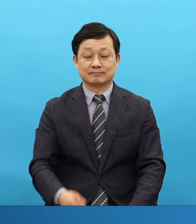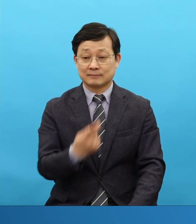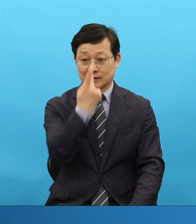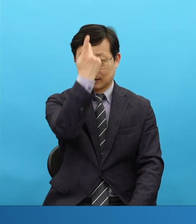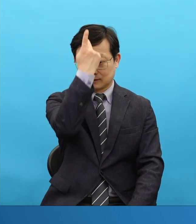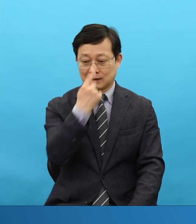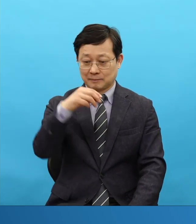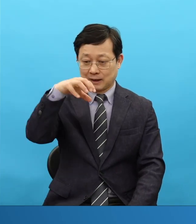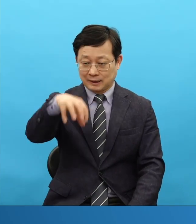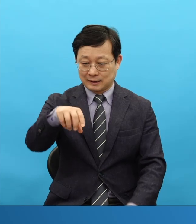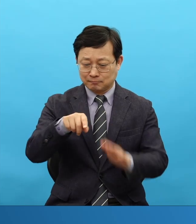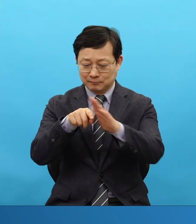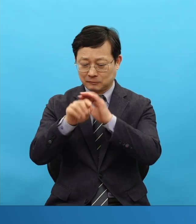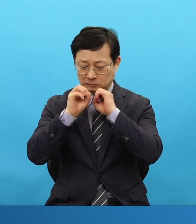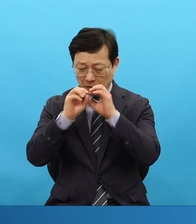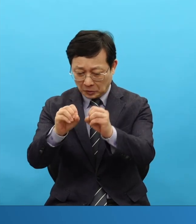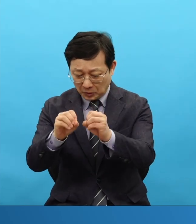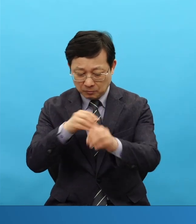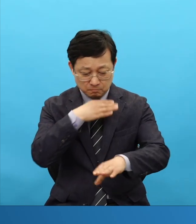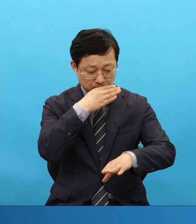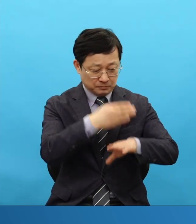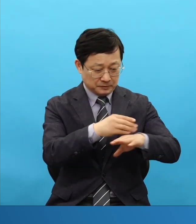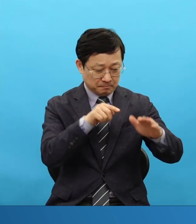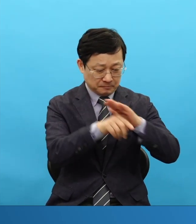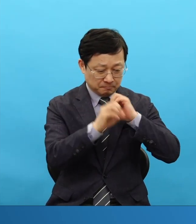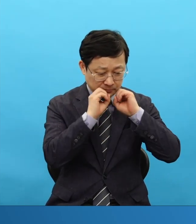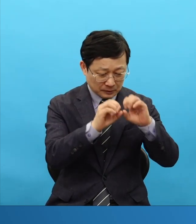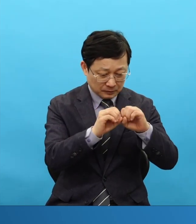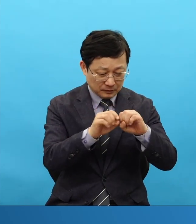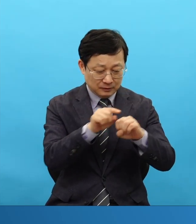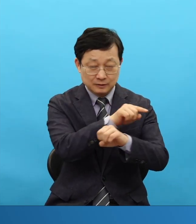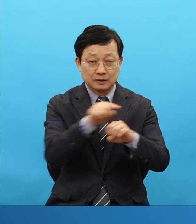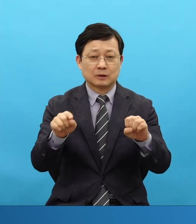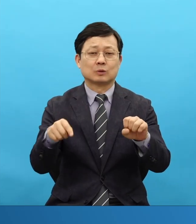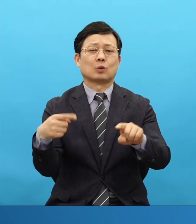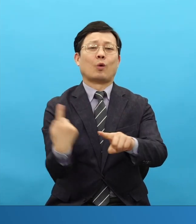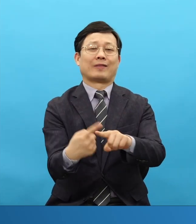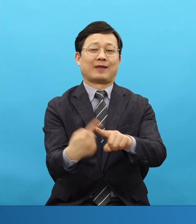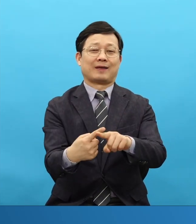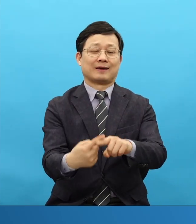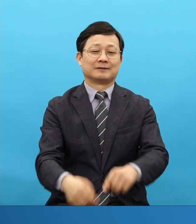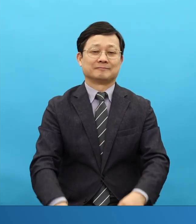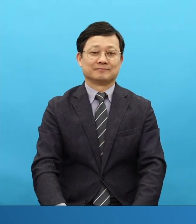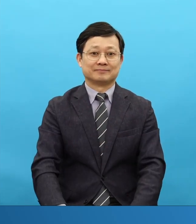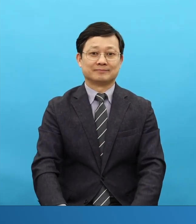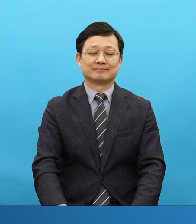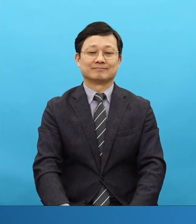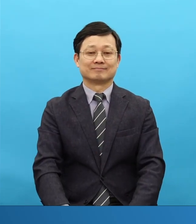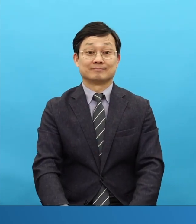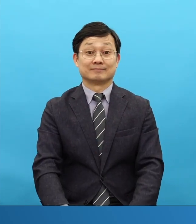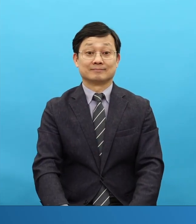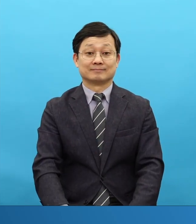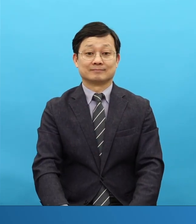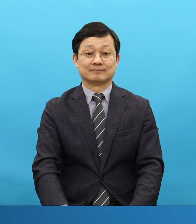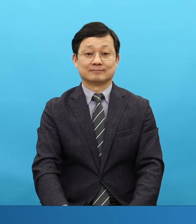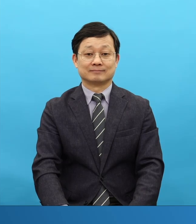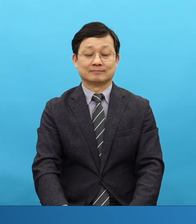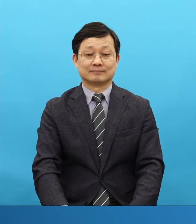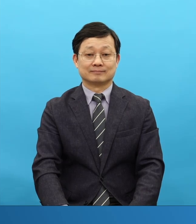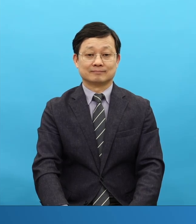사마리아 전도하고 같다. So North Korean evangelism is similar to Samaria evangelization. 이